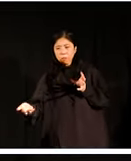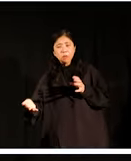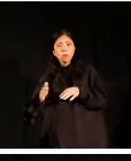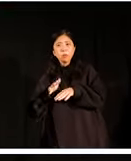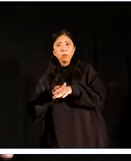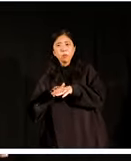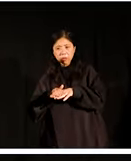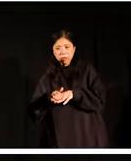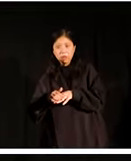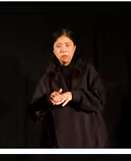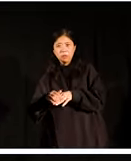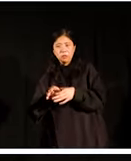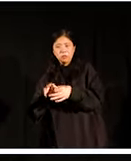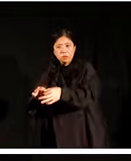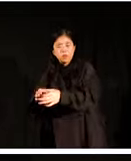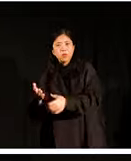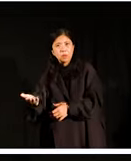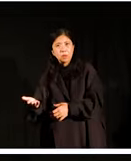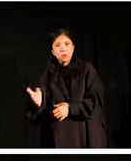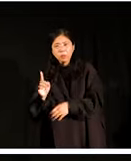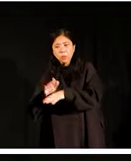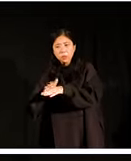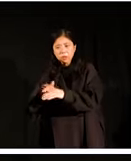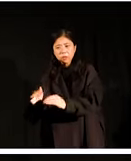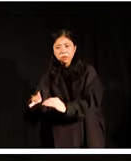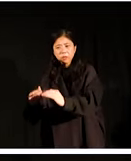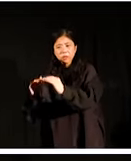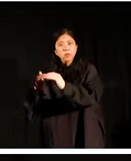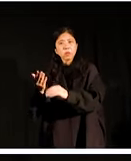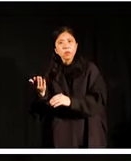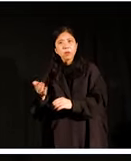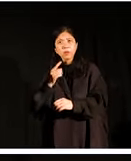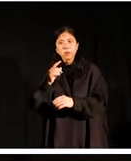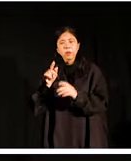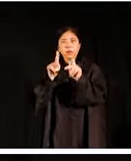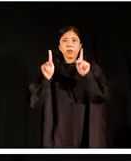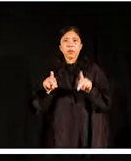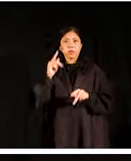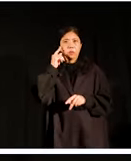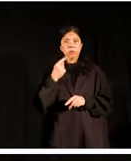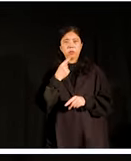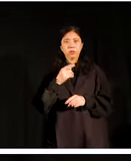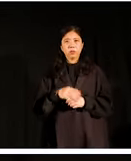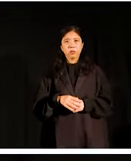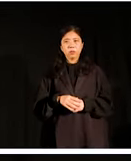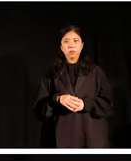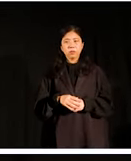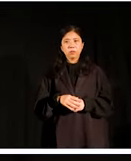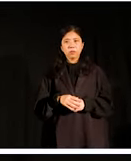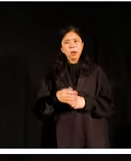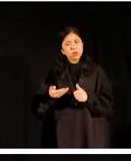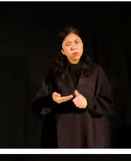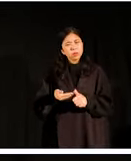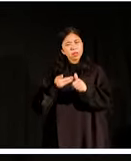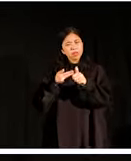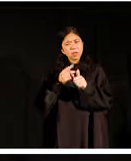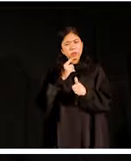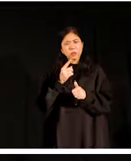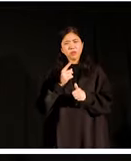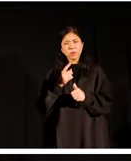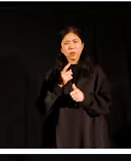ま育ててもらって託すかっていうことがこれから課題になるかなとま育てるという言い方はちょっと